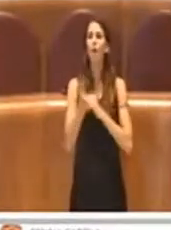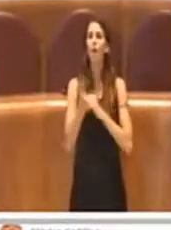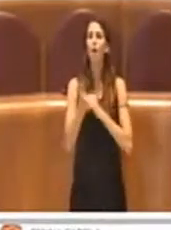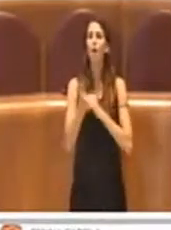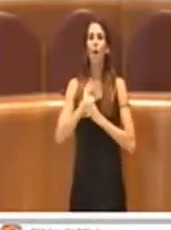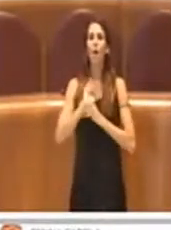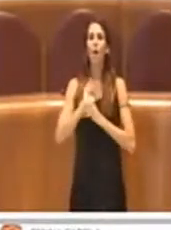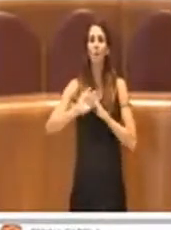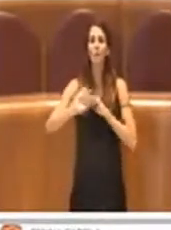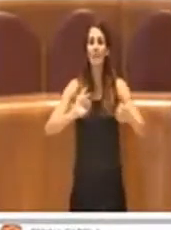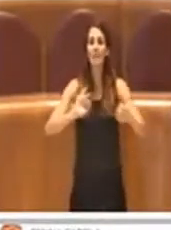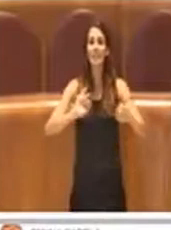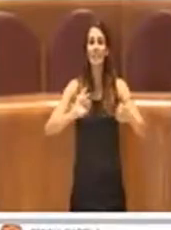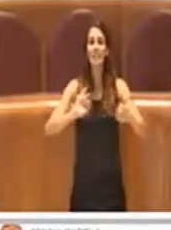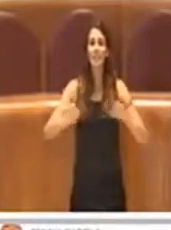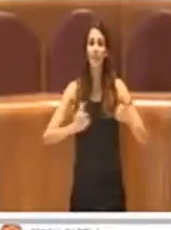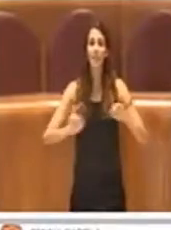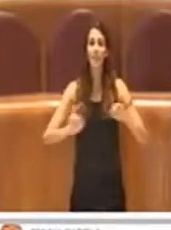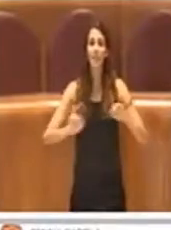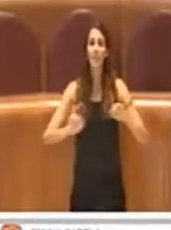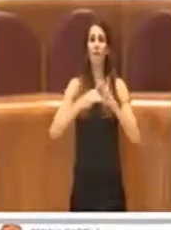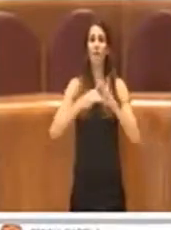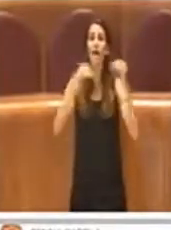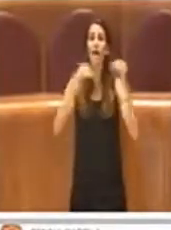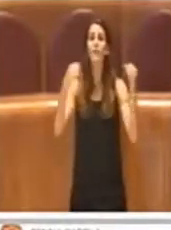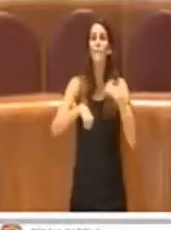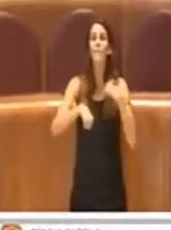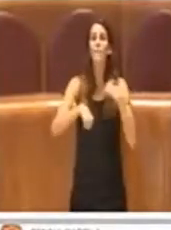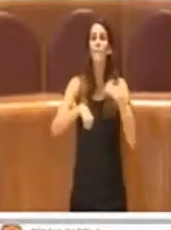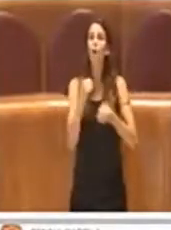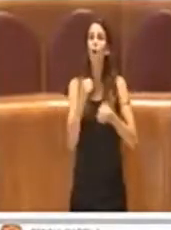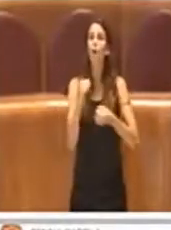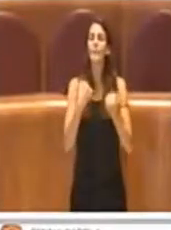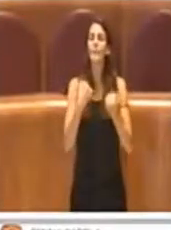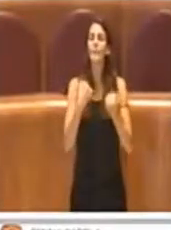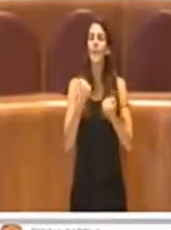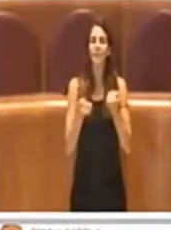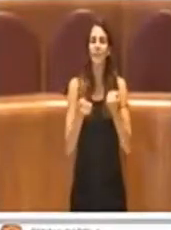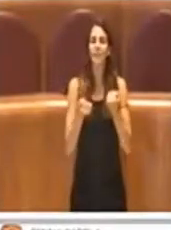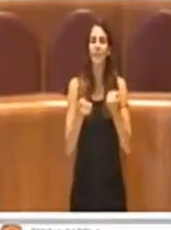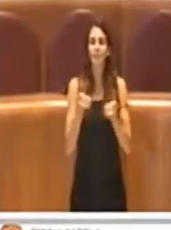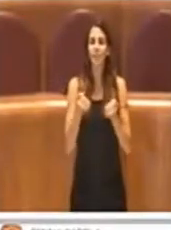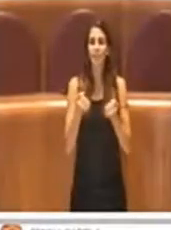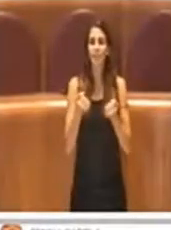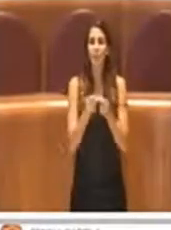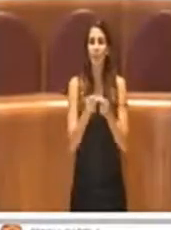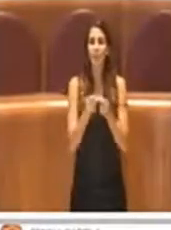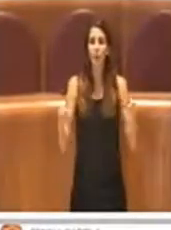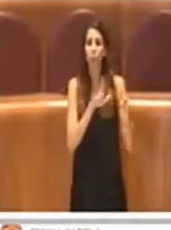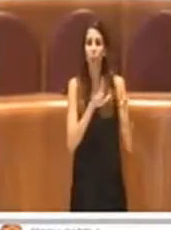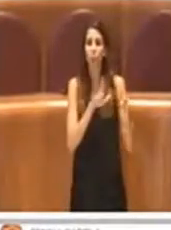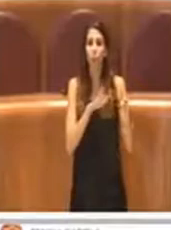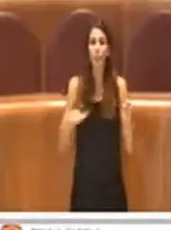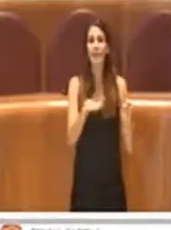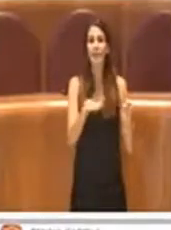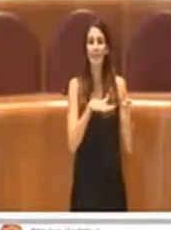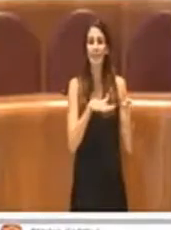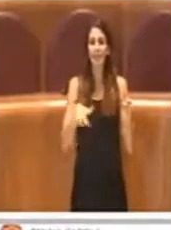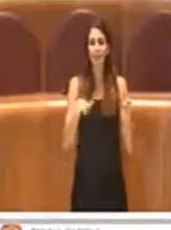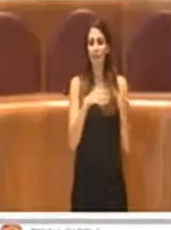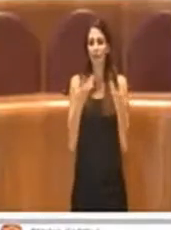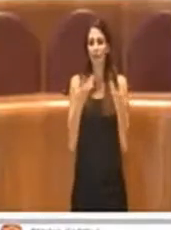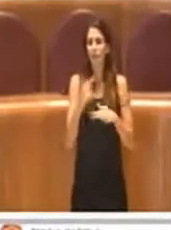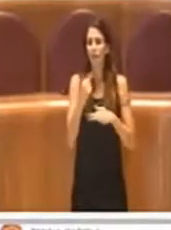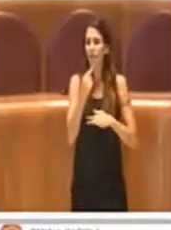discriminazioni su azioni, diciamo, a livello urbanistico, così come abbiamo poi delineato all'interno